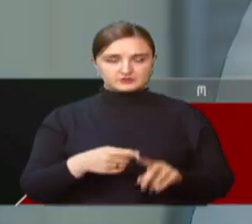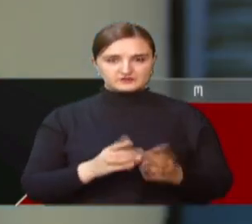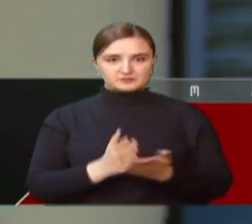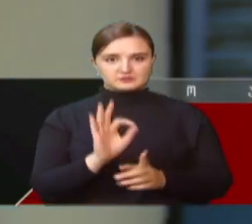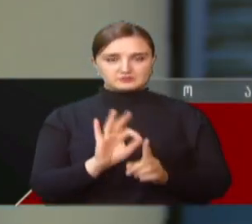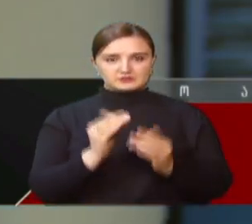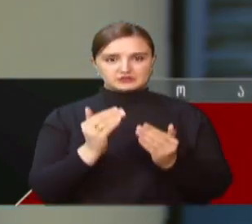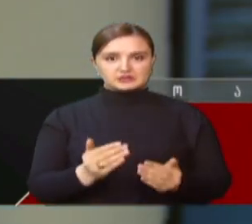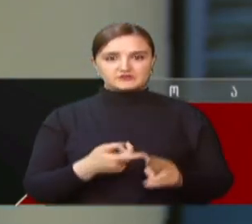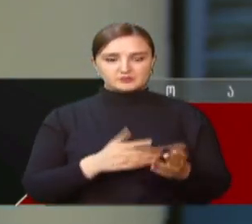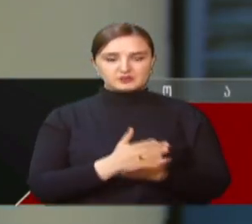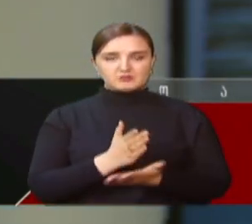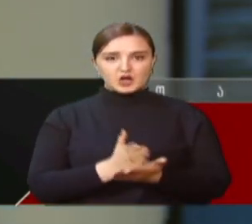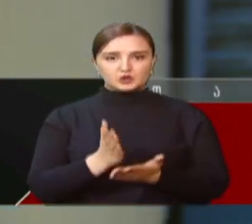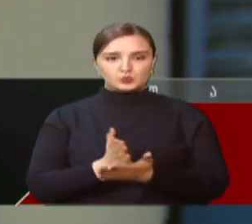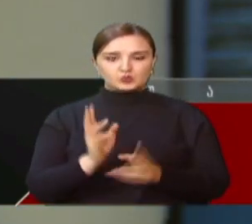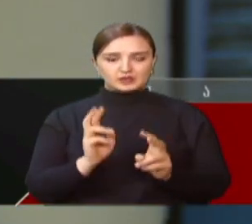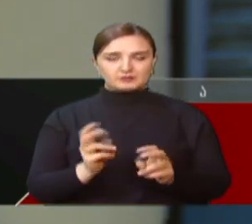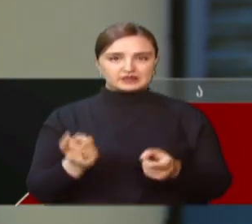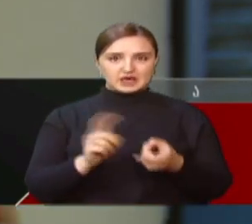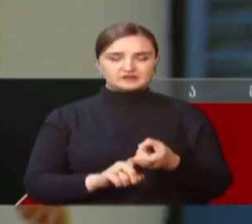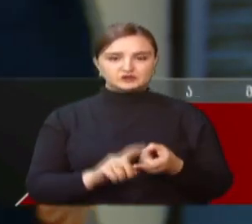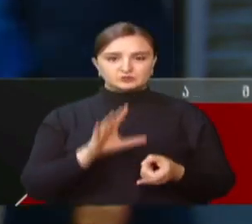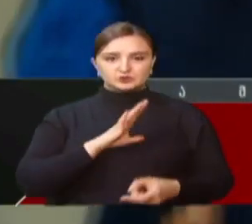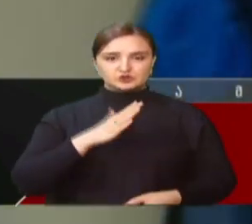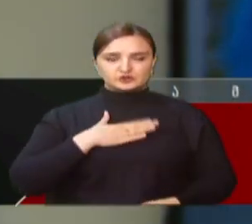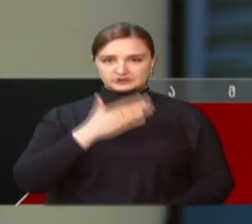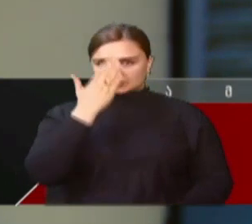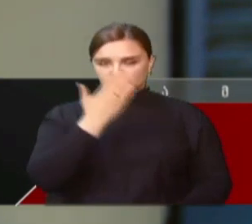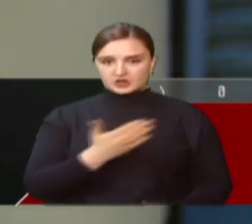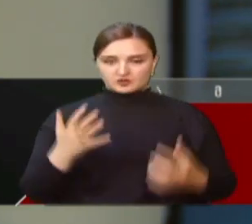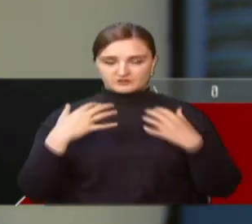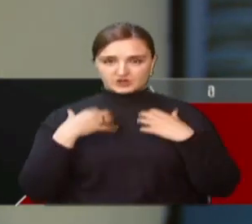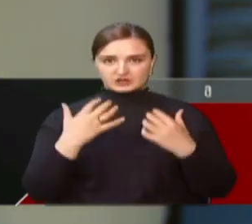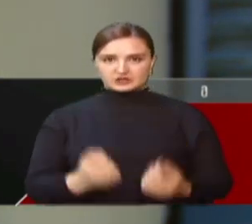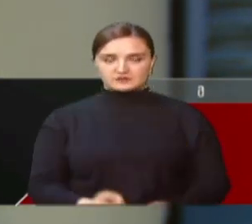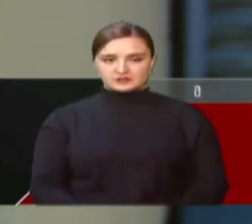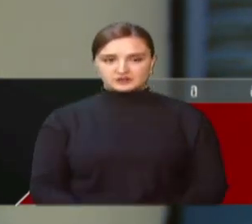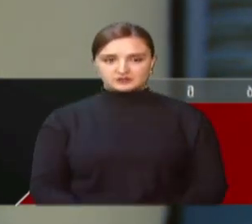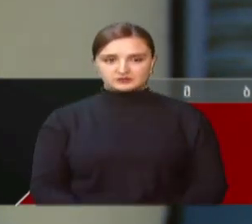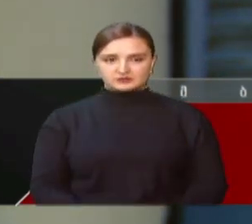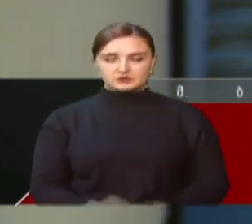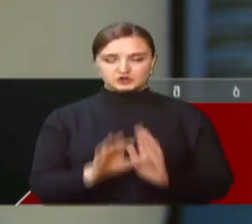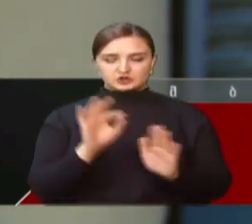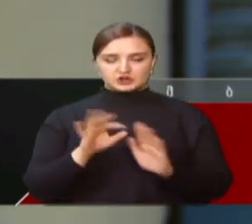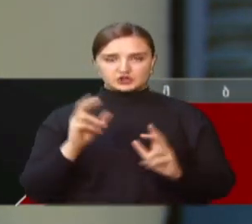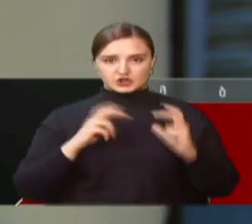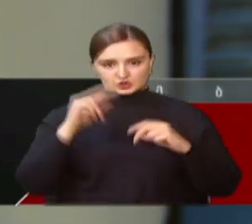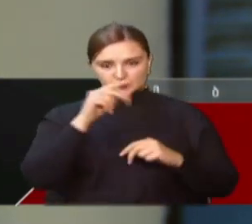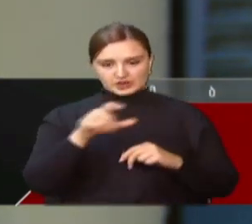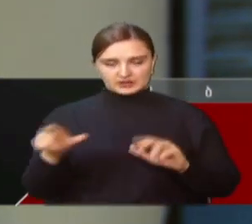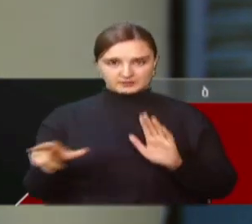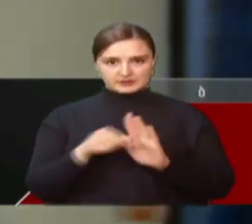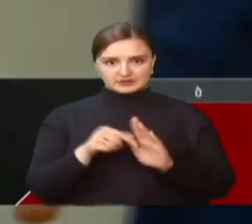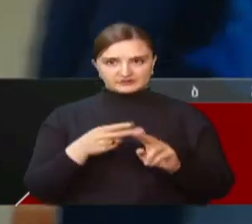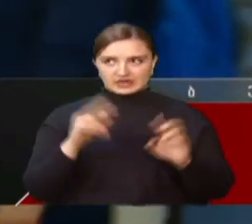მიზნით. ის მიმართულებები, რომელიც უშუალოდ დაკავშირებული იყო ჩვენ საზოგადოების ჯანდაცვასთან, შეირჩა სტუდენტებთან ერთად. ეს